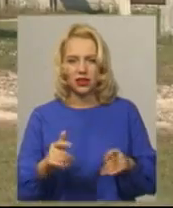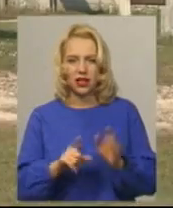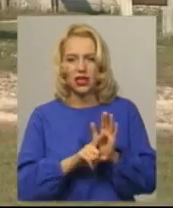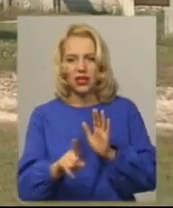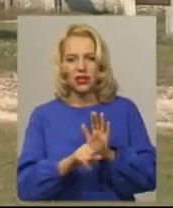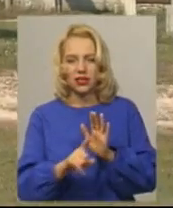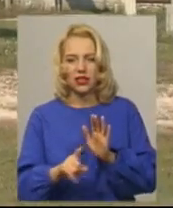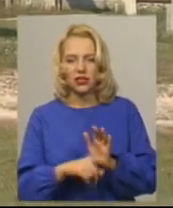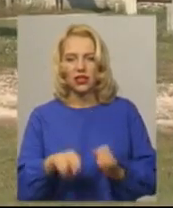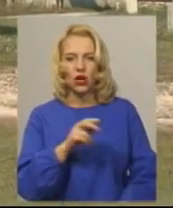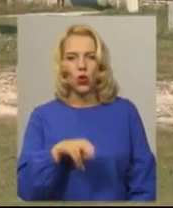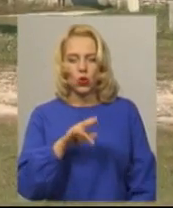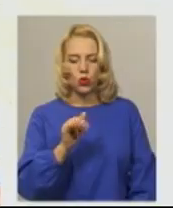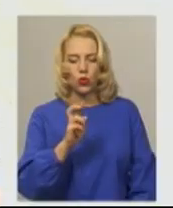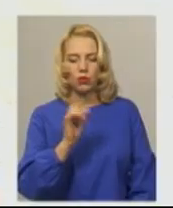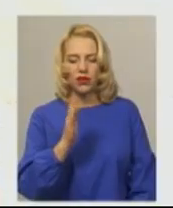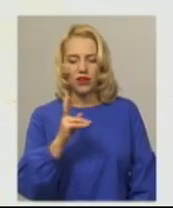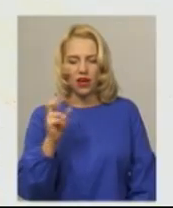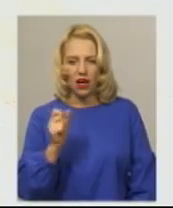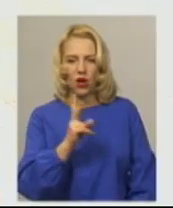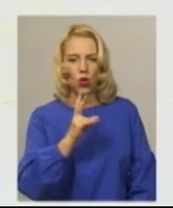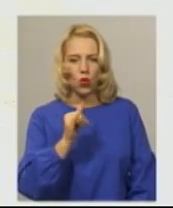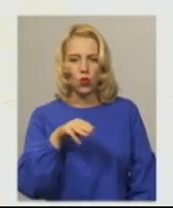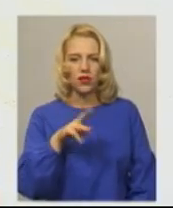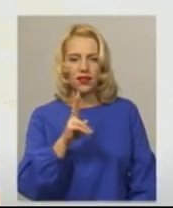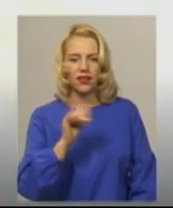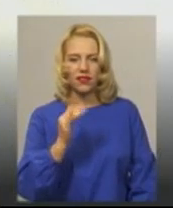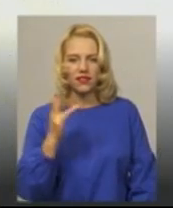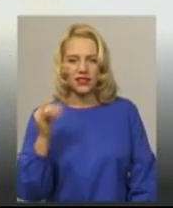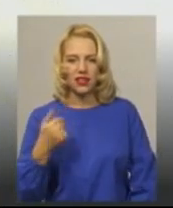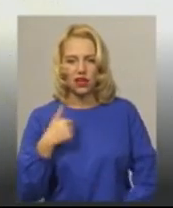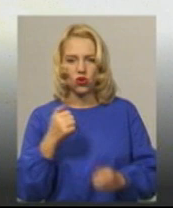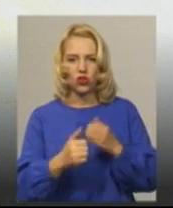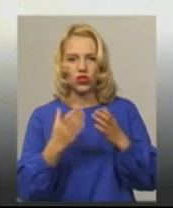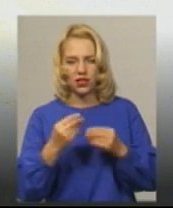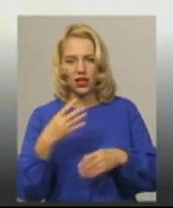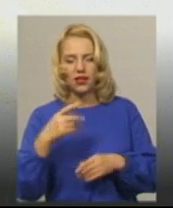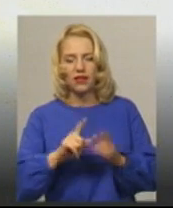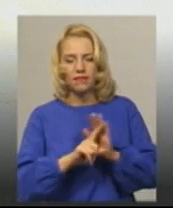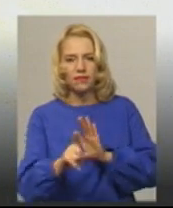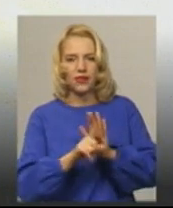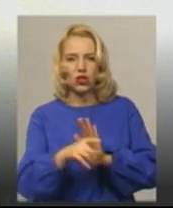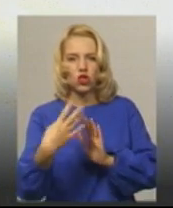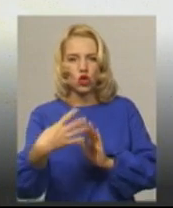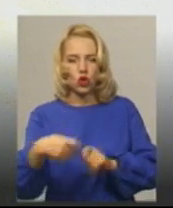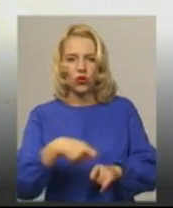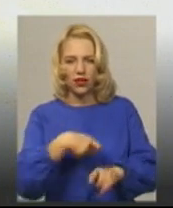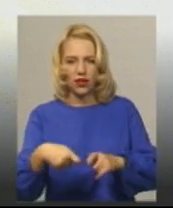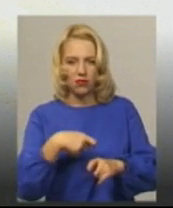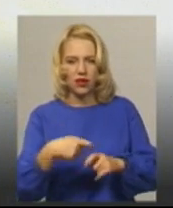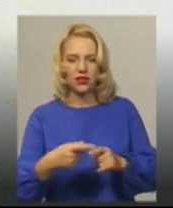маршрутом селами Дубівка, Кутківці, Закупне. Я долаю кожен день 40 кілометрів. Перевожу